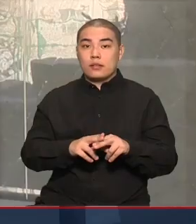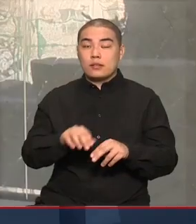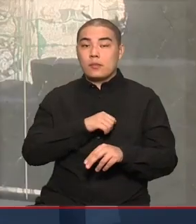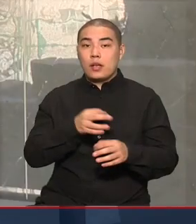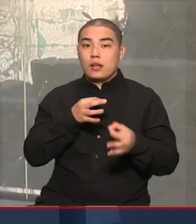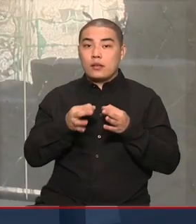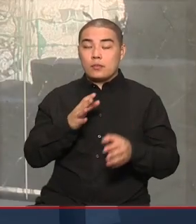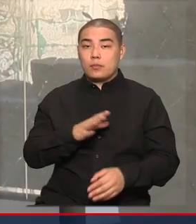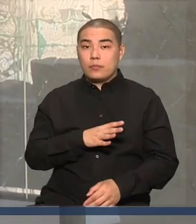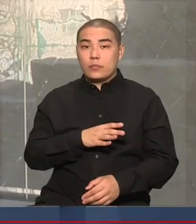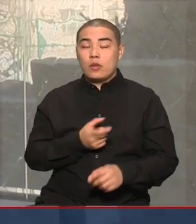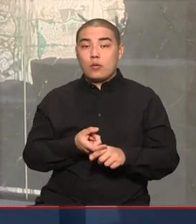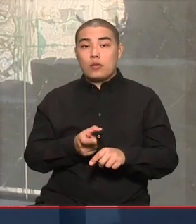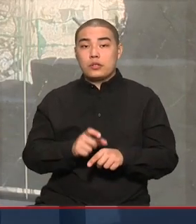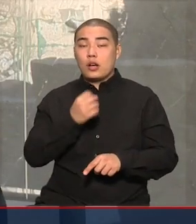түртілді.